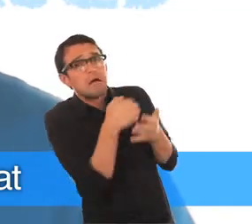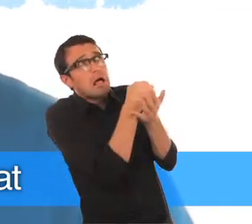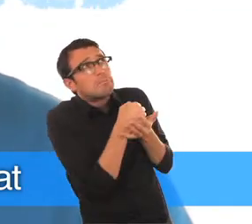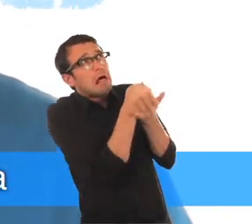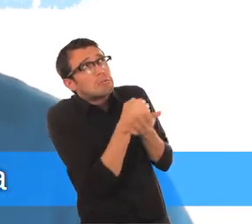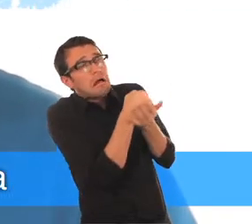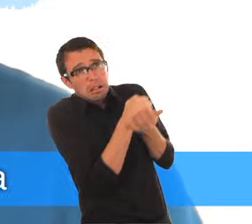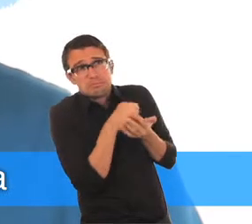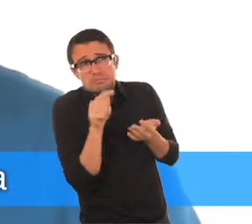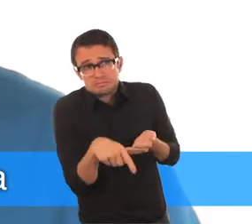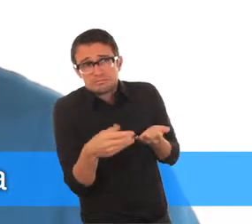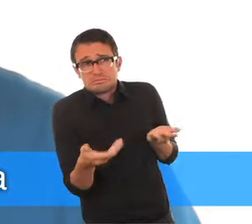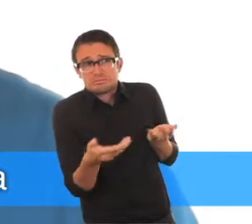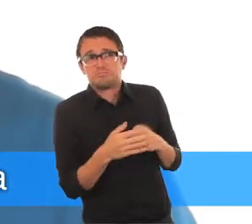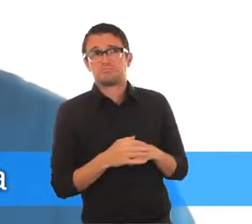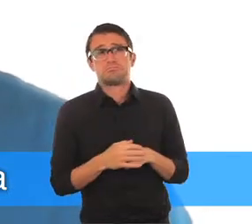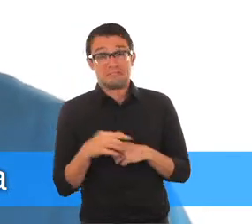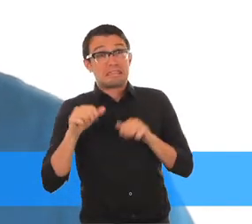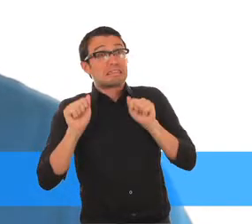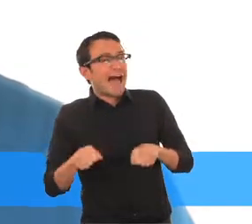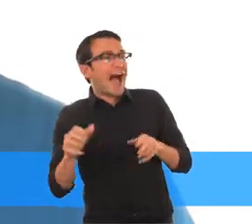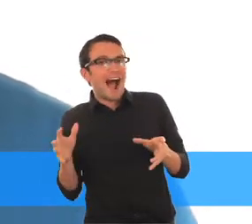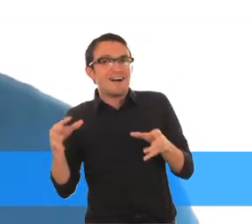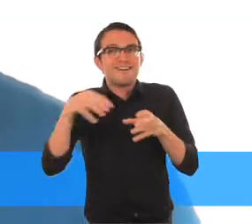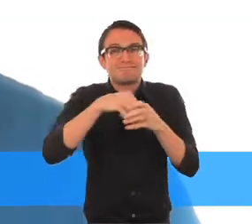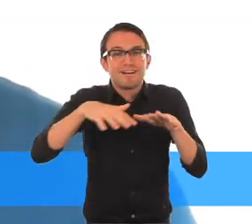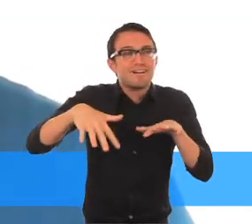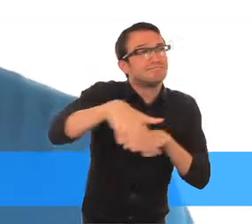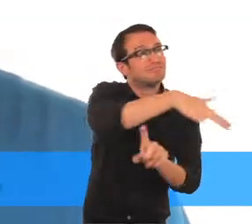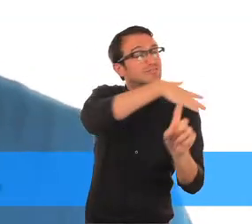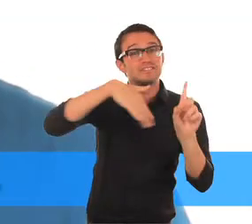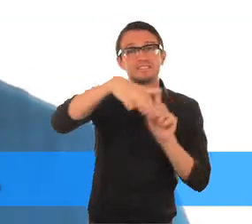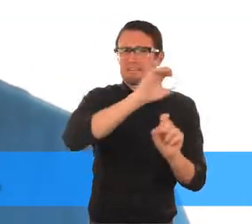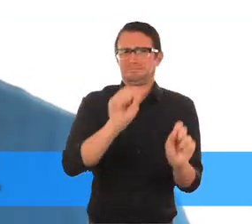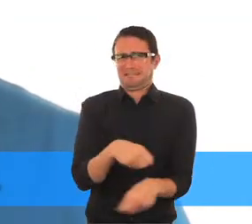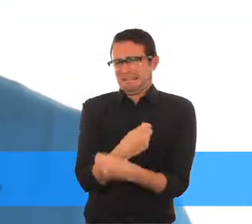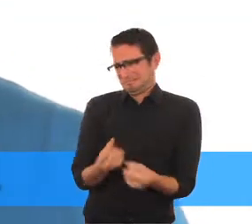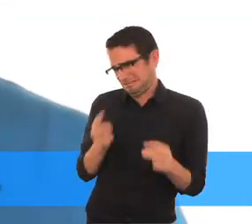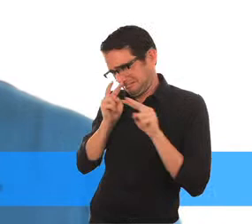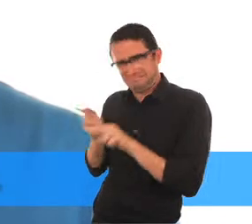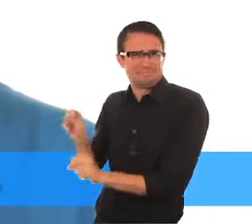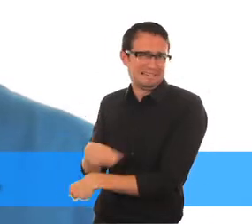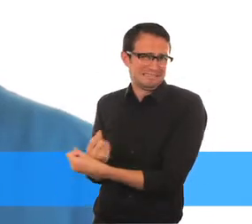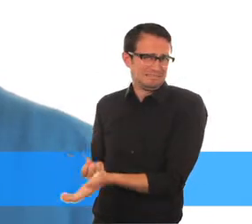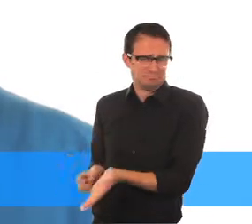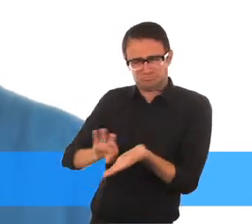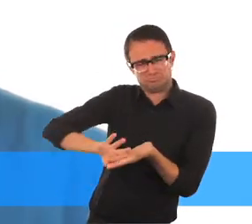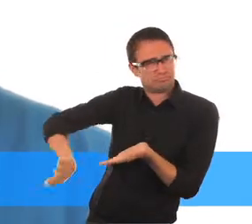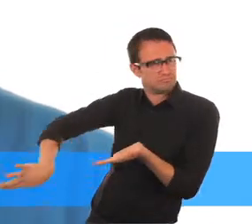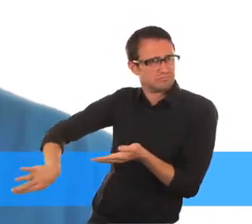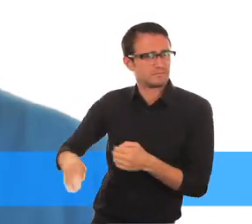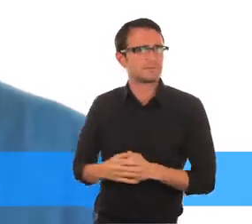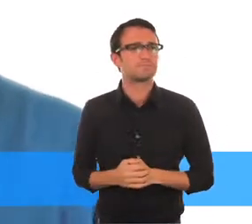le résultat d'une punition de Dieu, un fardeau pour la société et des personnes que l'on ne s'attend pas à voir contribuer à la société. C'est encore trop